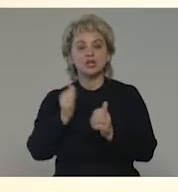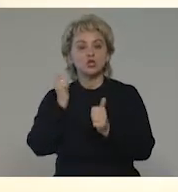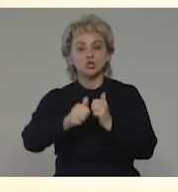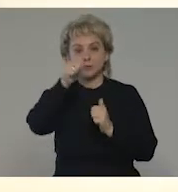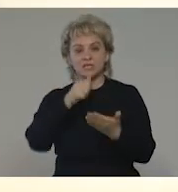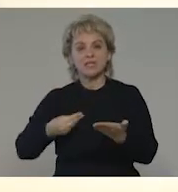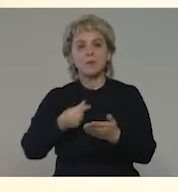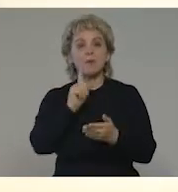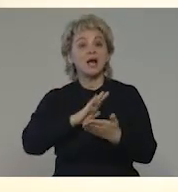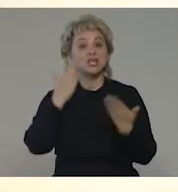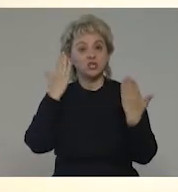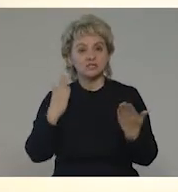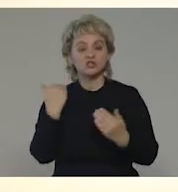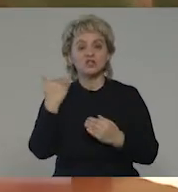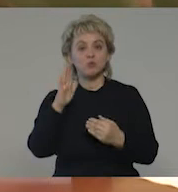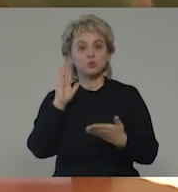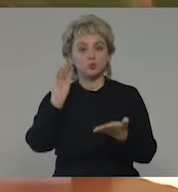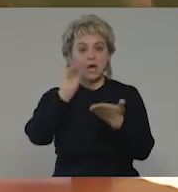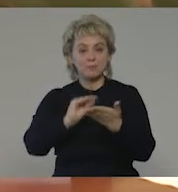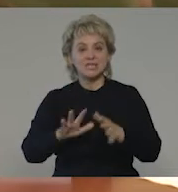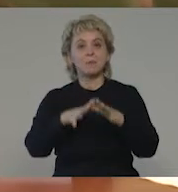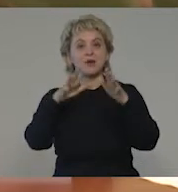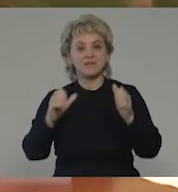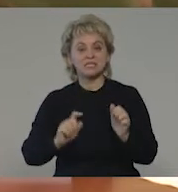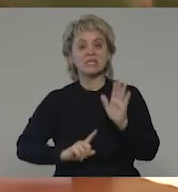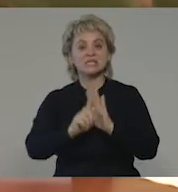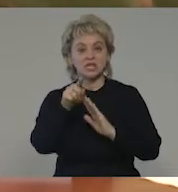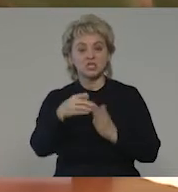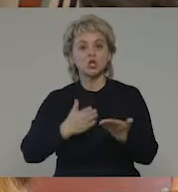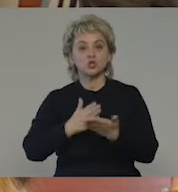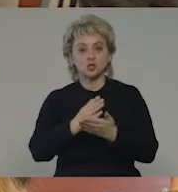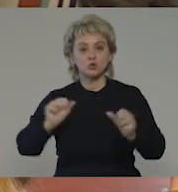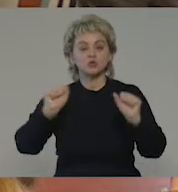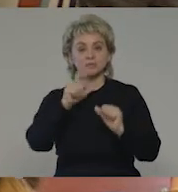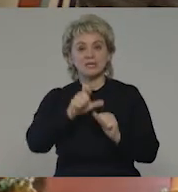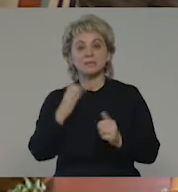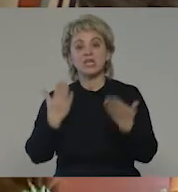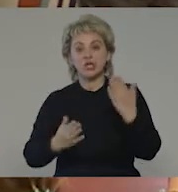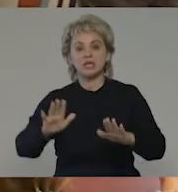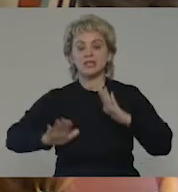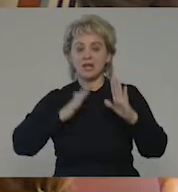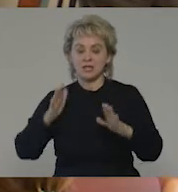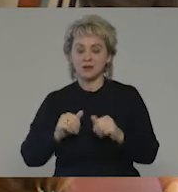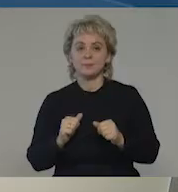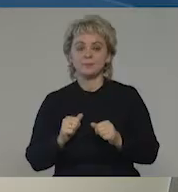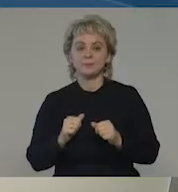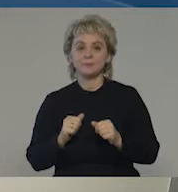платируемой ежемесячной выплаты пока неизвестен. Его будет определять правительство, исходя из заслуг спортсмена или тренера.